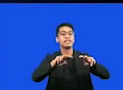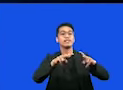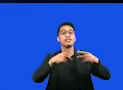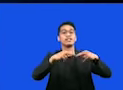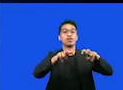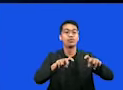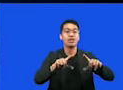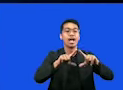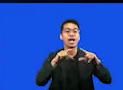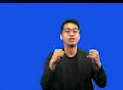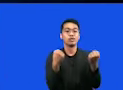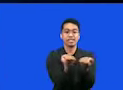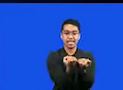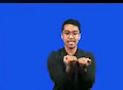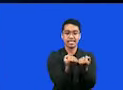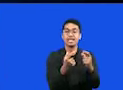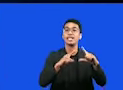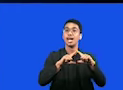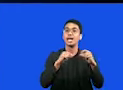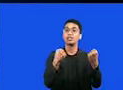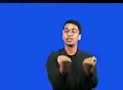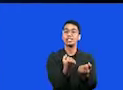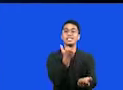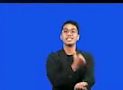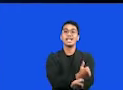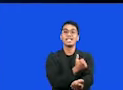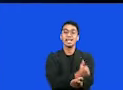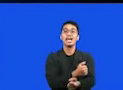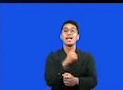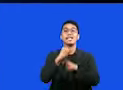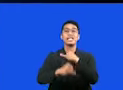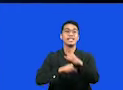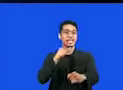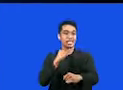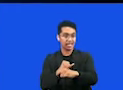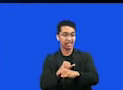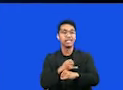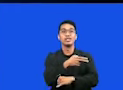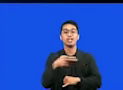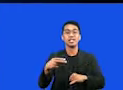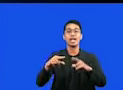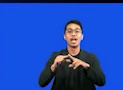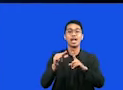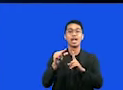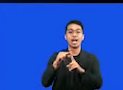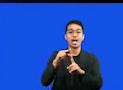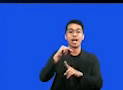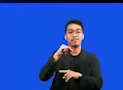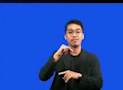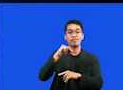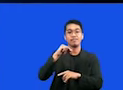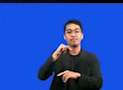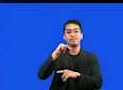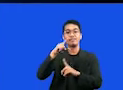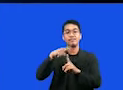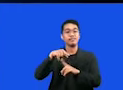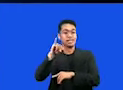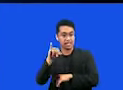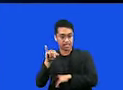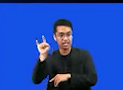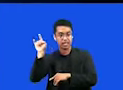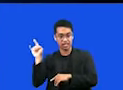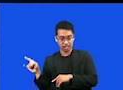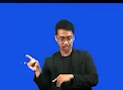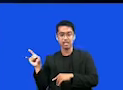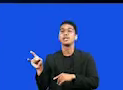pen penyelenggara jasa internet Indonesia atau APJ tahun 2024 bahwa generasi Z ini lebih